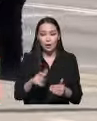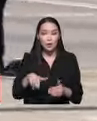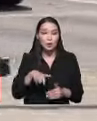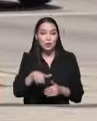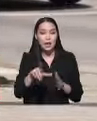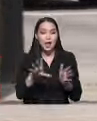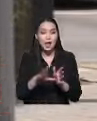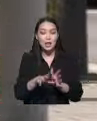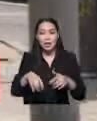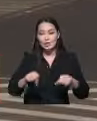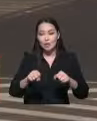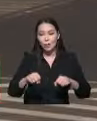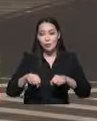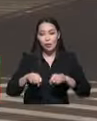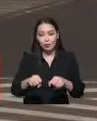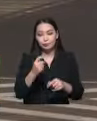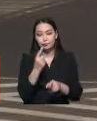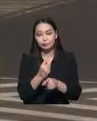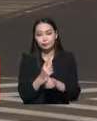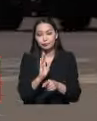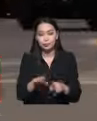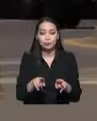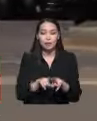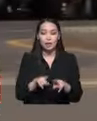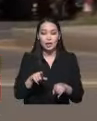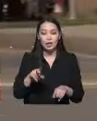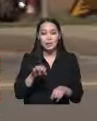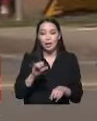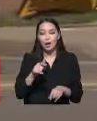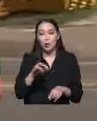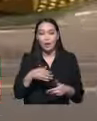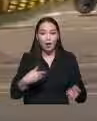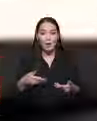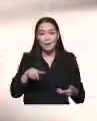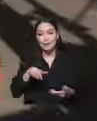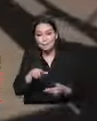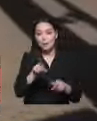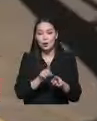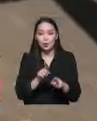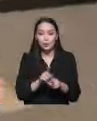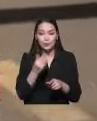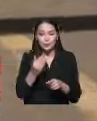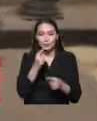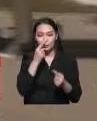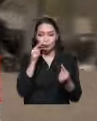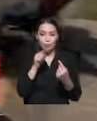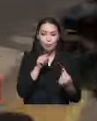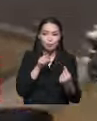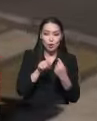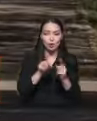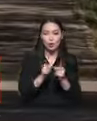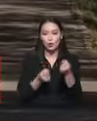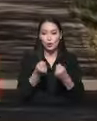электр самокатпен жүруге тыйым салынат. Сондай-ақ диагоналды жаяу жүргіншілер өткел белгісі қарама-қарсы жүріс бөлігінің